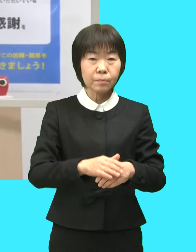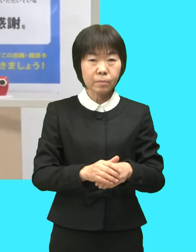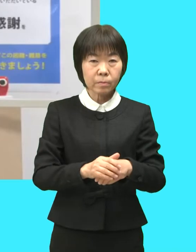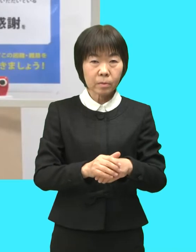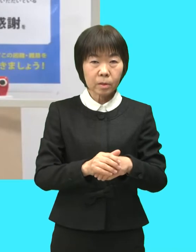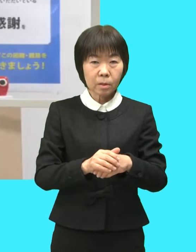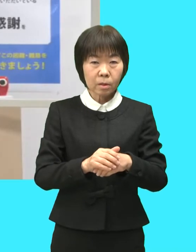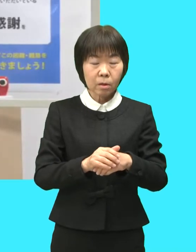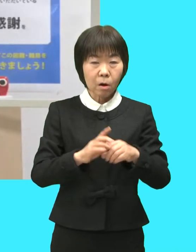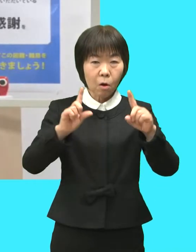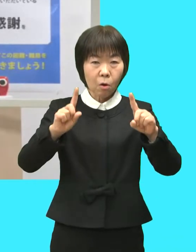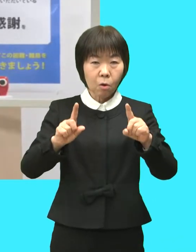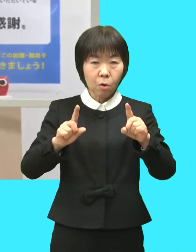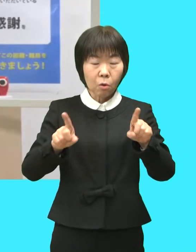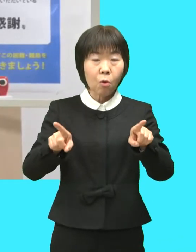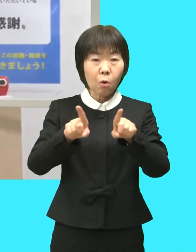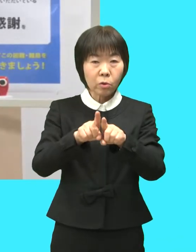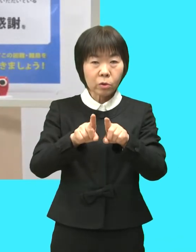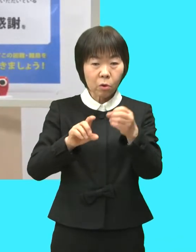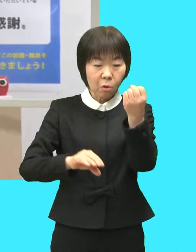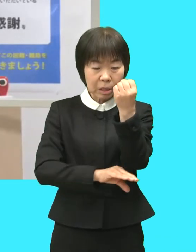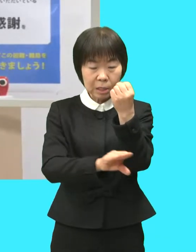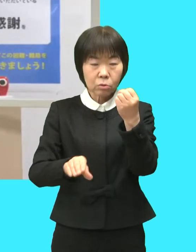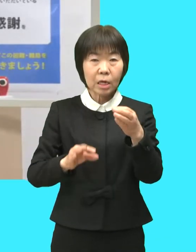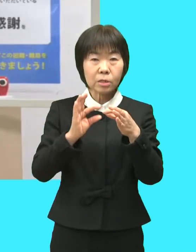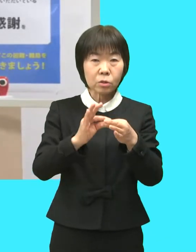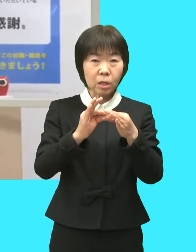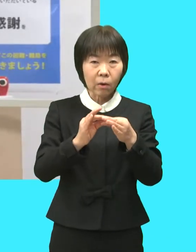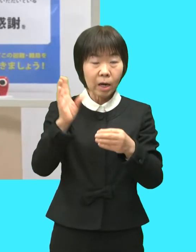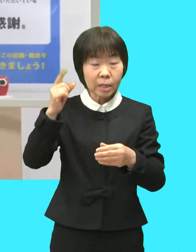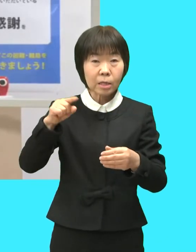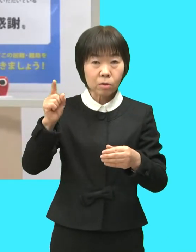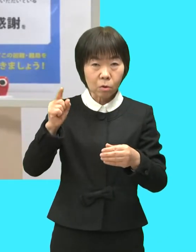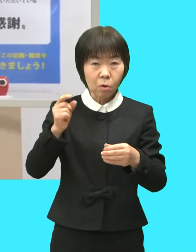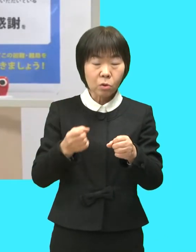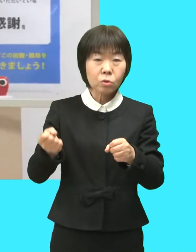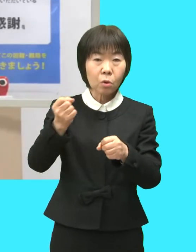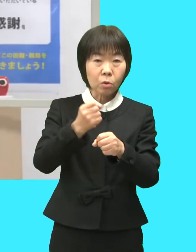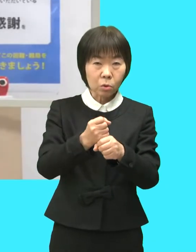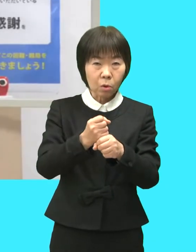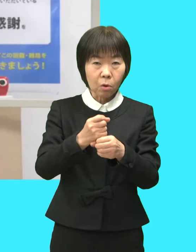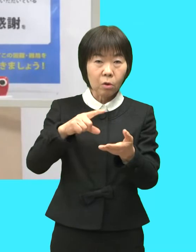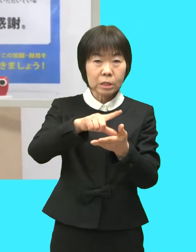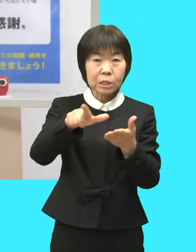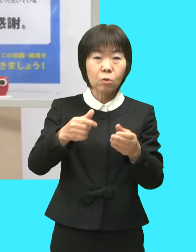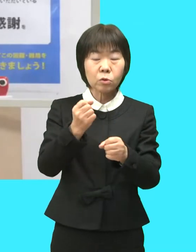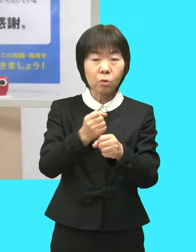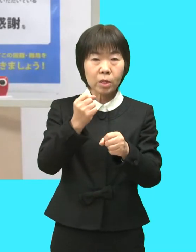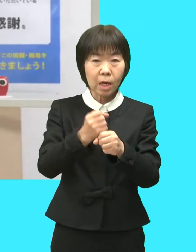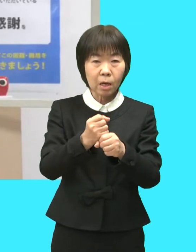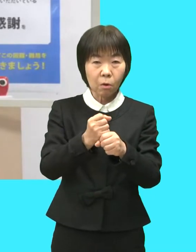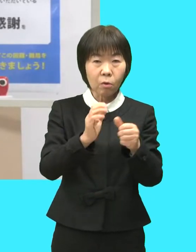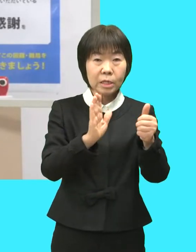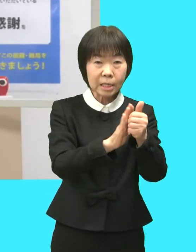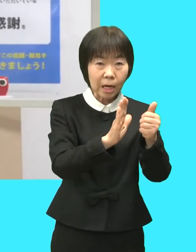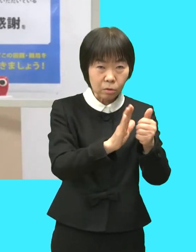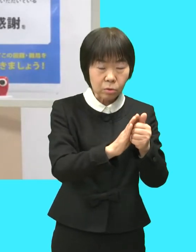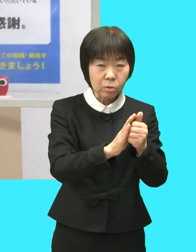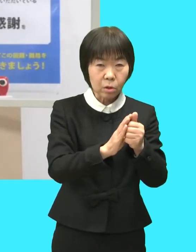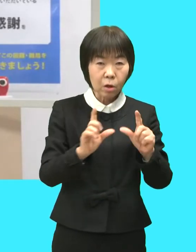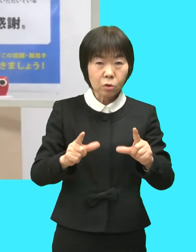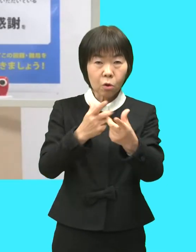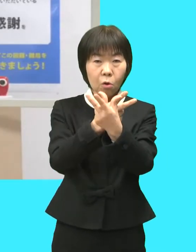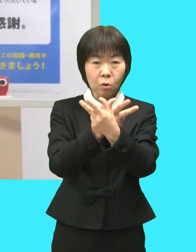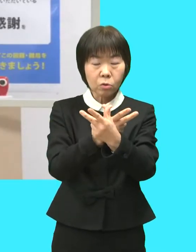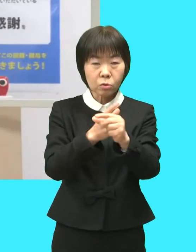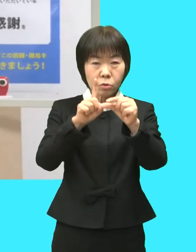公共インフラにつきましては本県の復興と地方創生を支える東